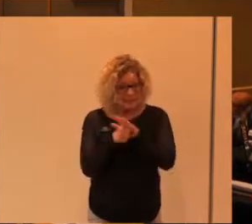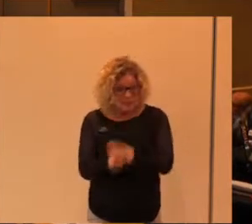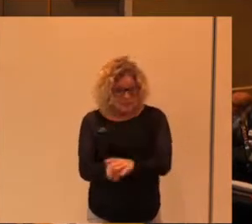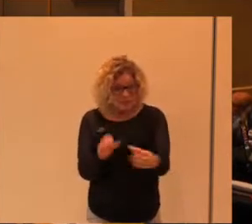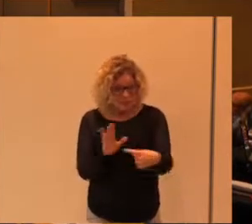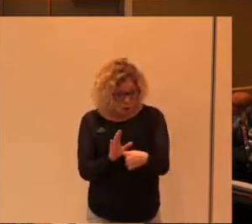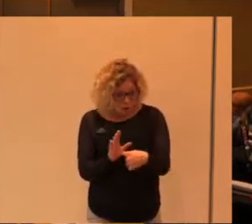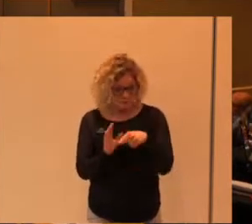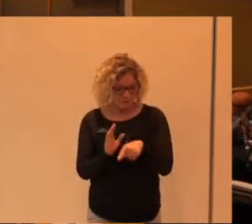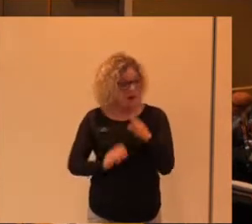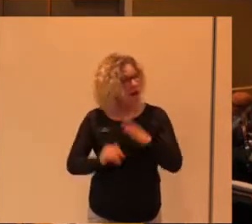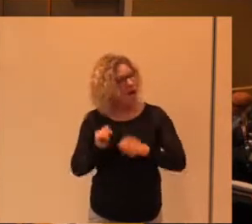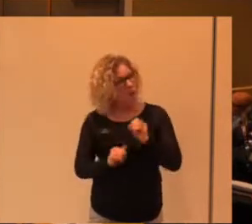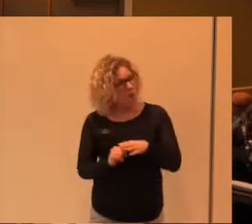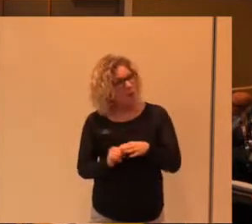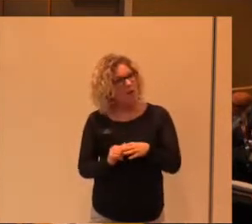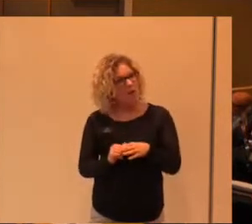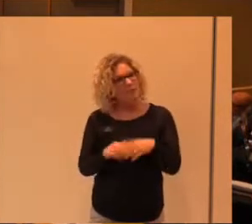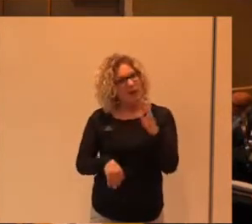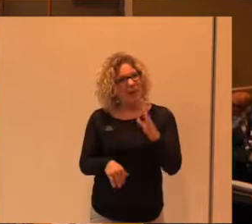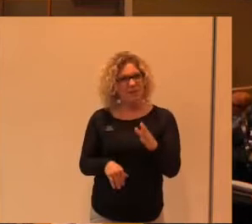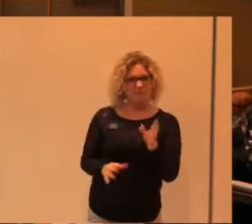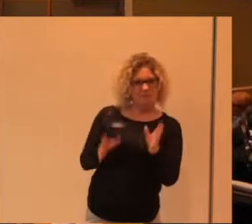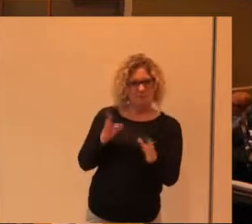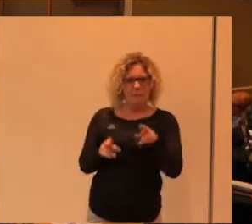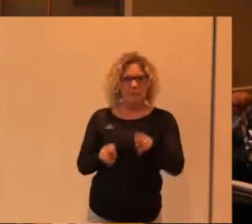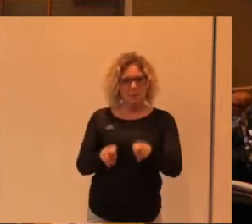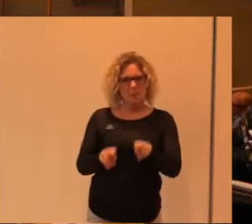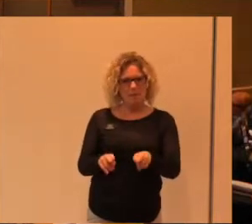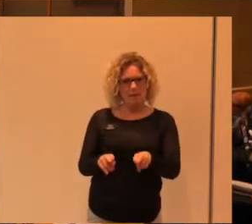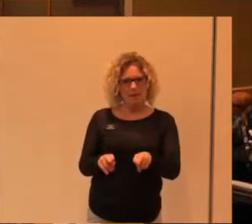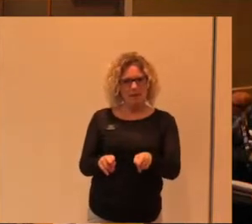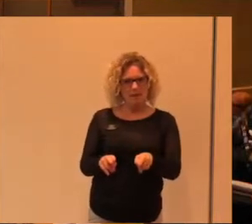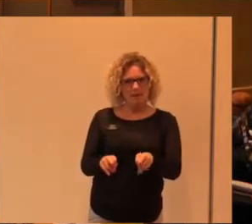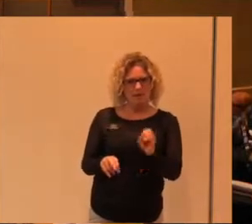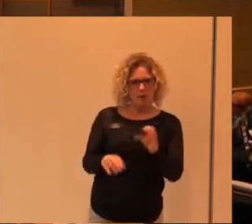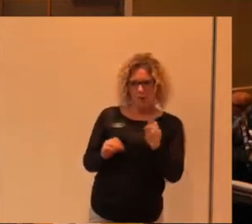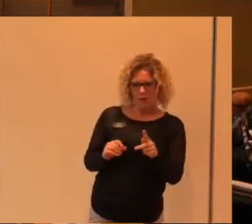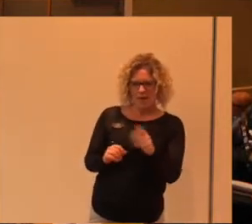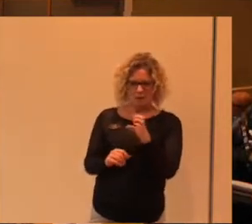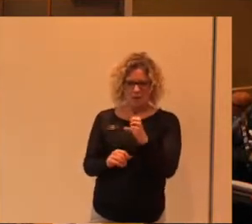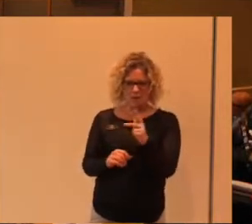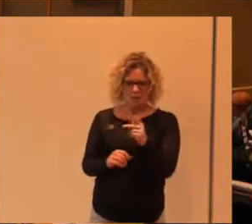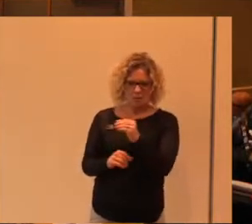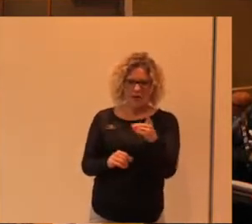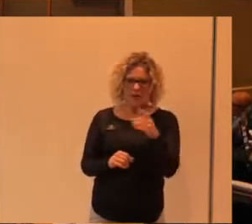Diskrimineringslagen, där handlar det om en skälighetsbedömning. I den